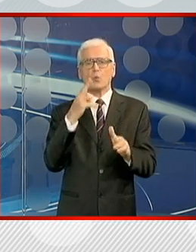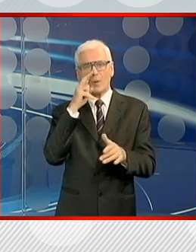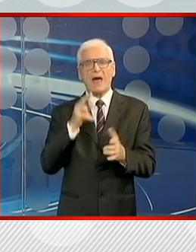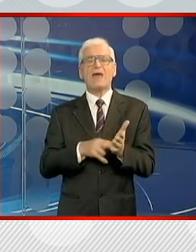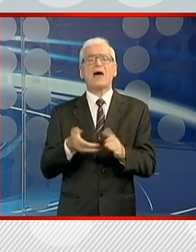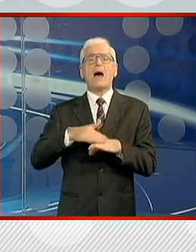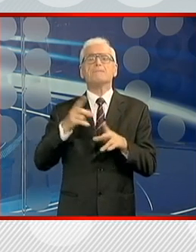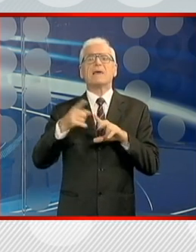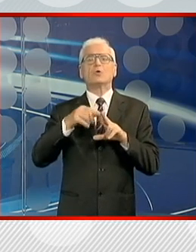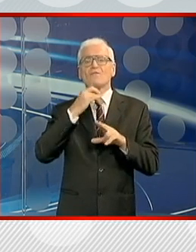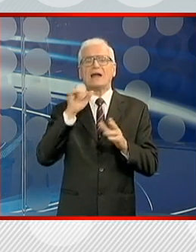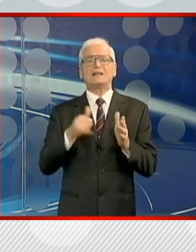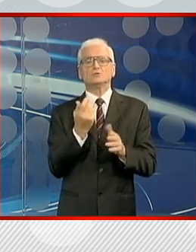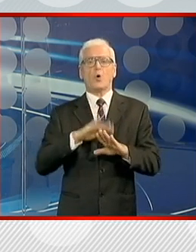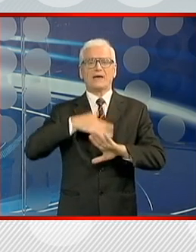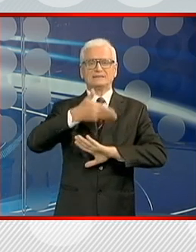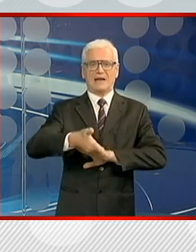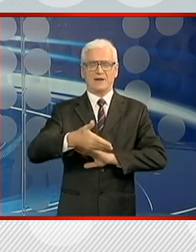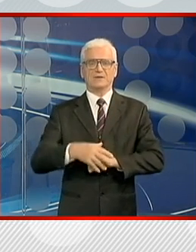na Petrovaradinskoj strani.